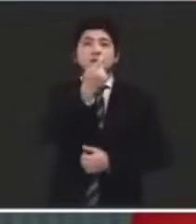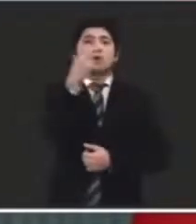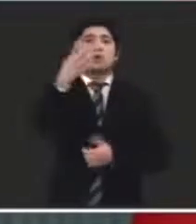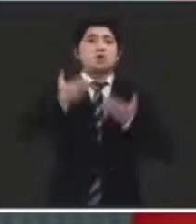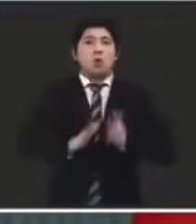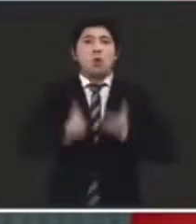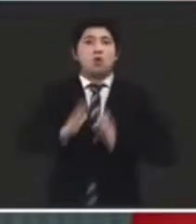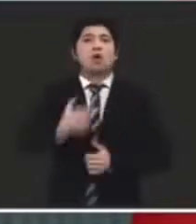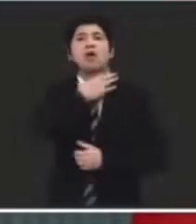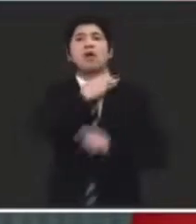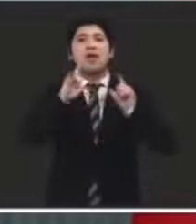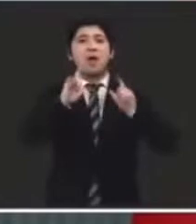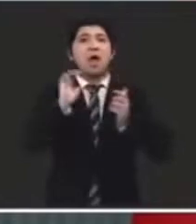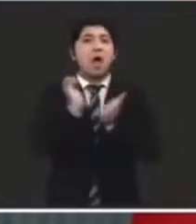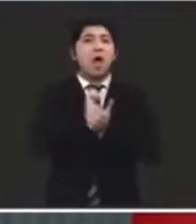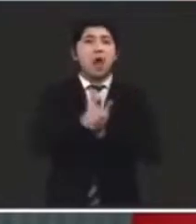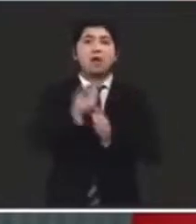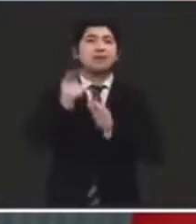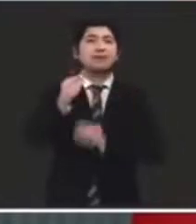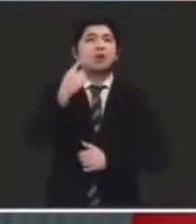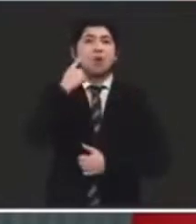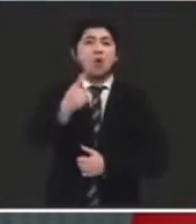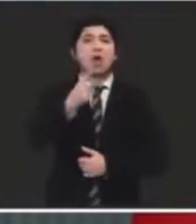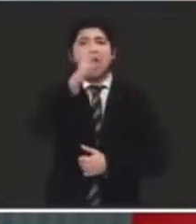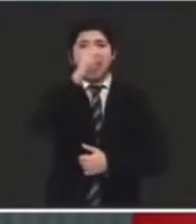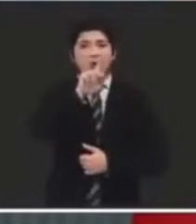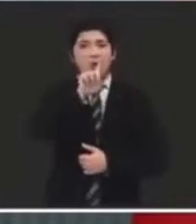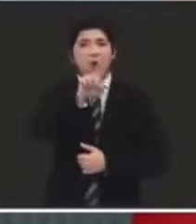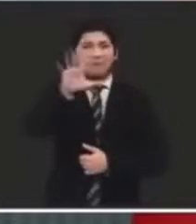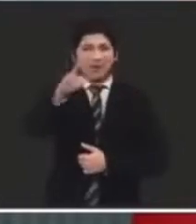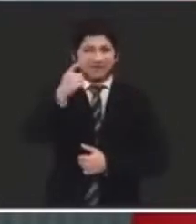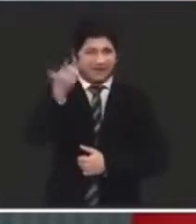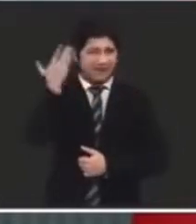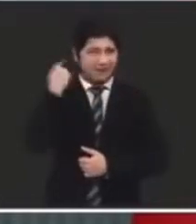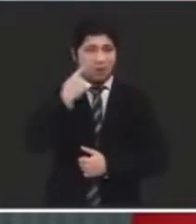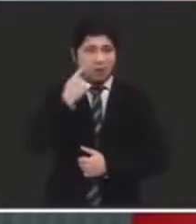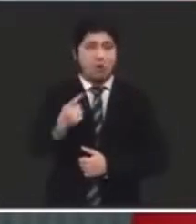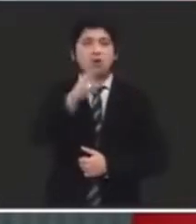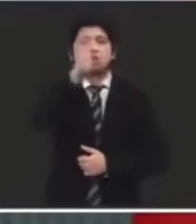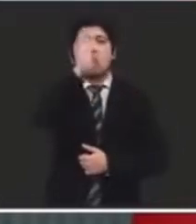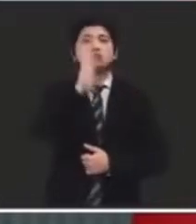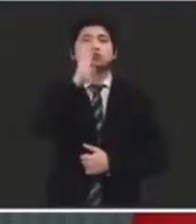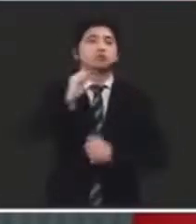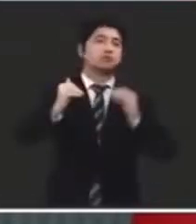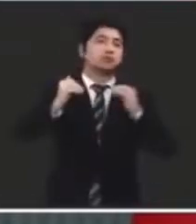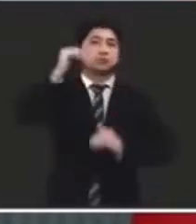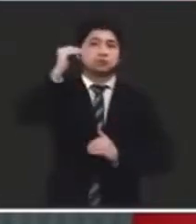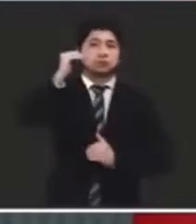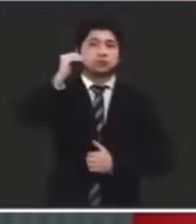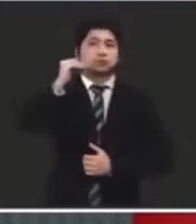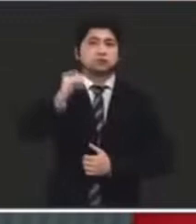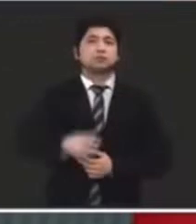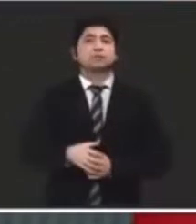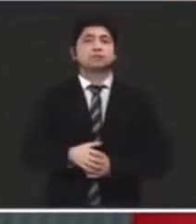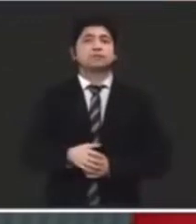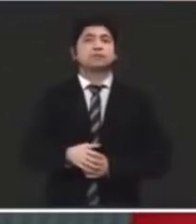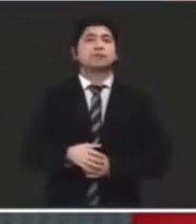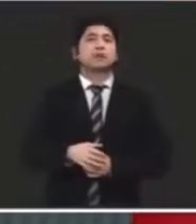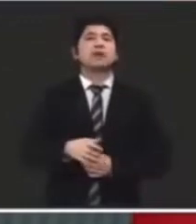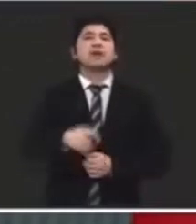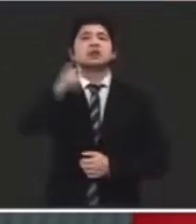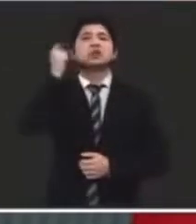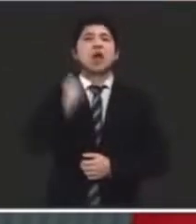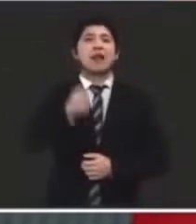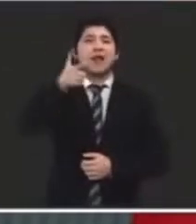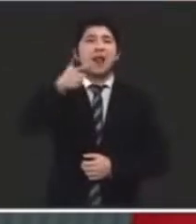muhtaç aile desteğini 215 liradan 400 lira şartlı sağlık